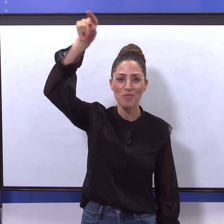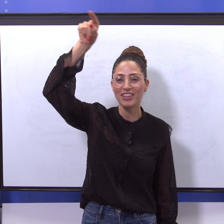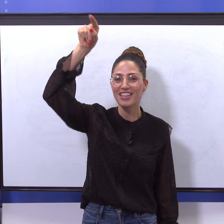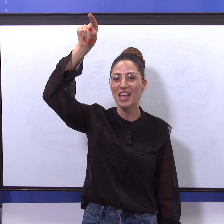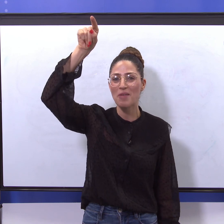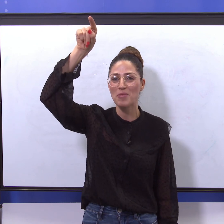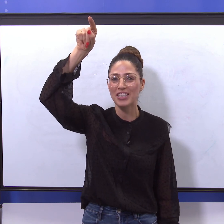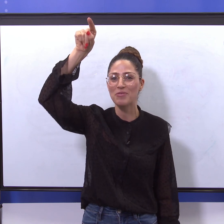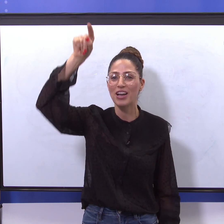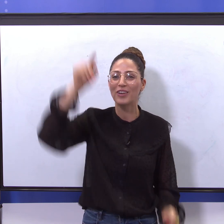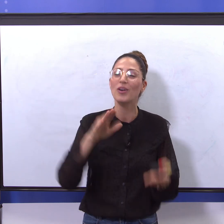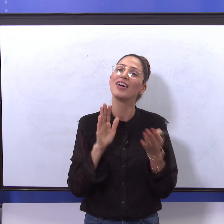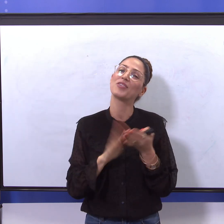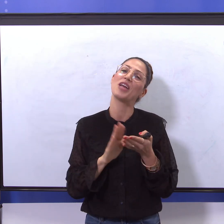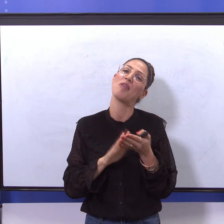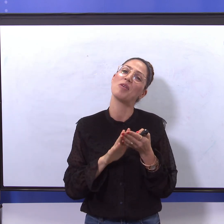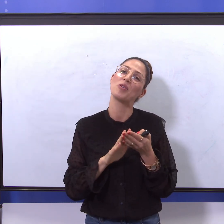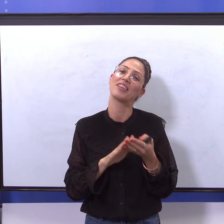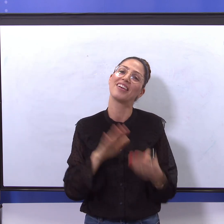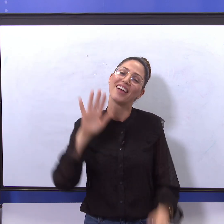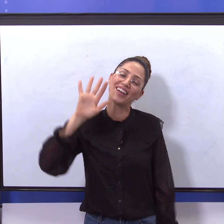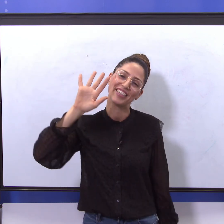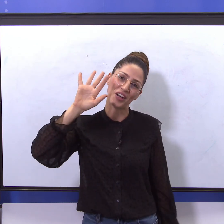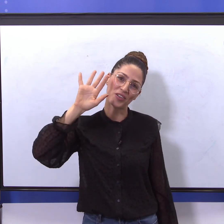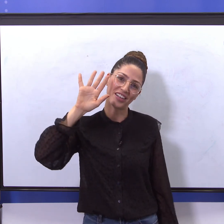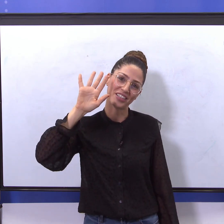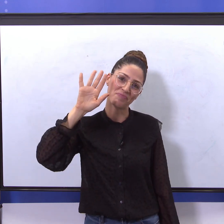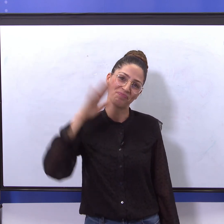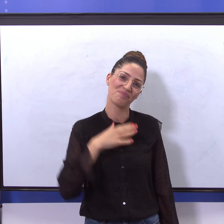לשכוח את מוטי הצלם המקסים שלנו. תודה רבה מוטי, להתראות ילדים.